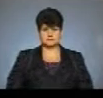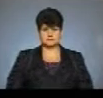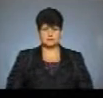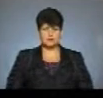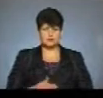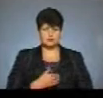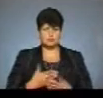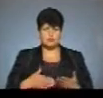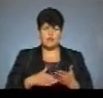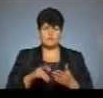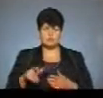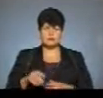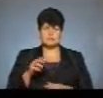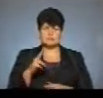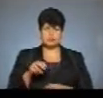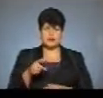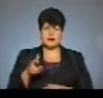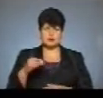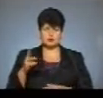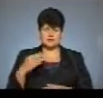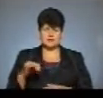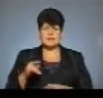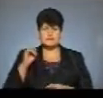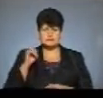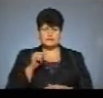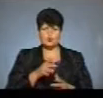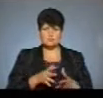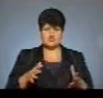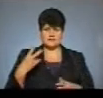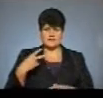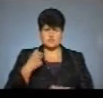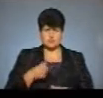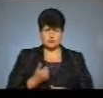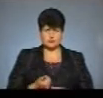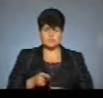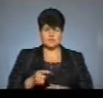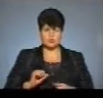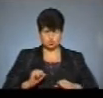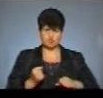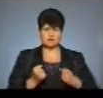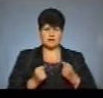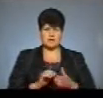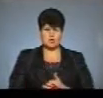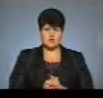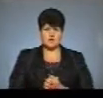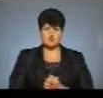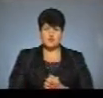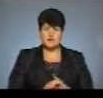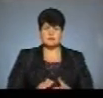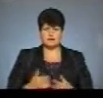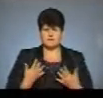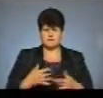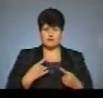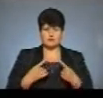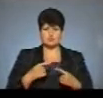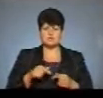Доброволець і волонтер Дмитро Гайдуцький знав Михайла більше 20 років. Ми дружили, ми товаришували. Я вже говорив, у